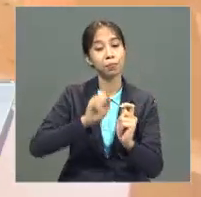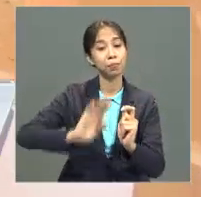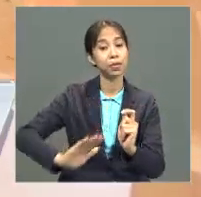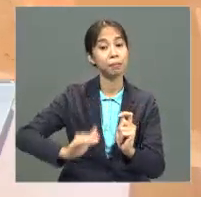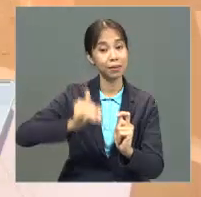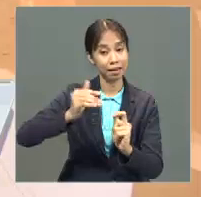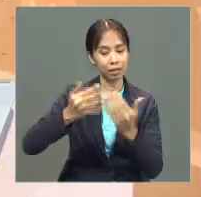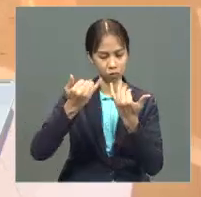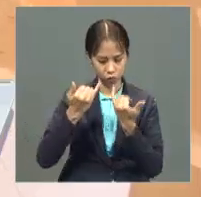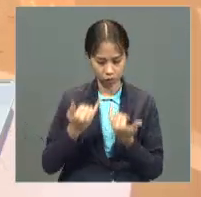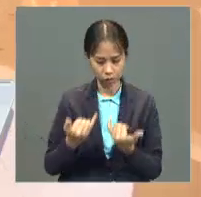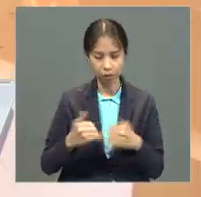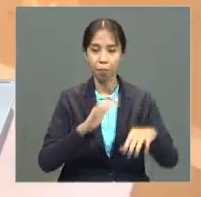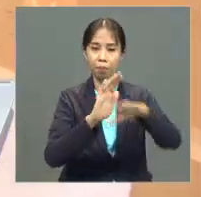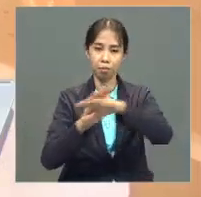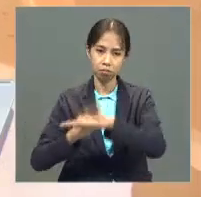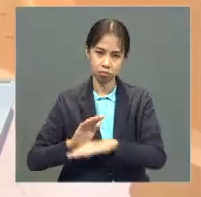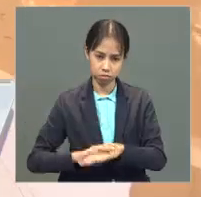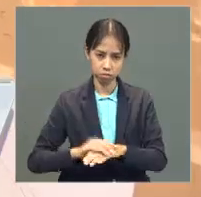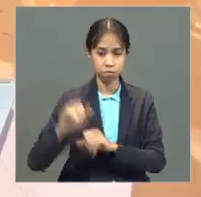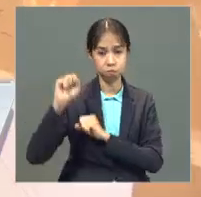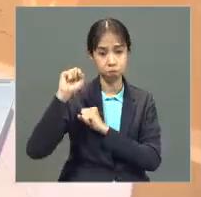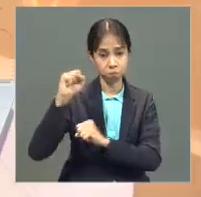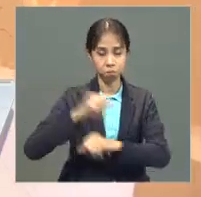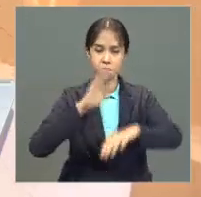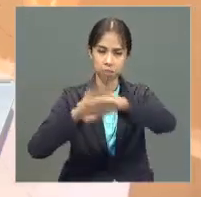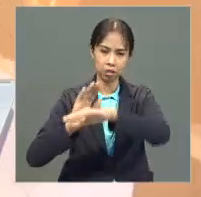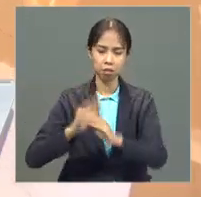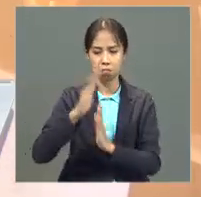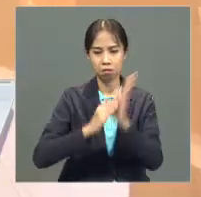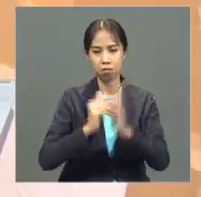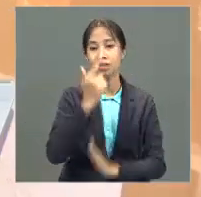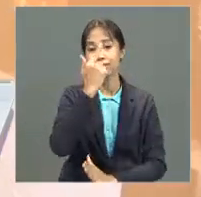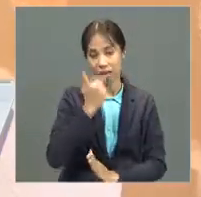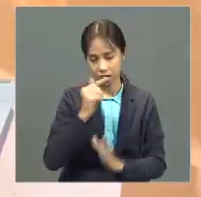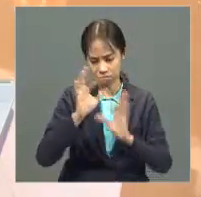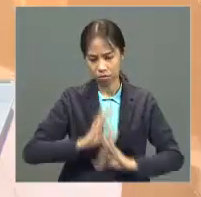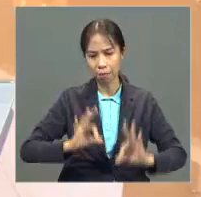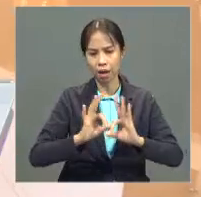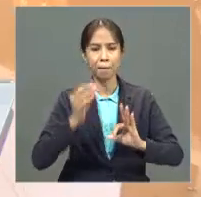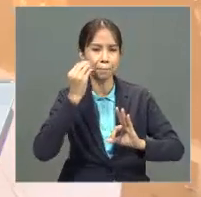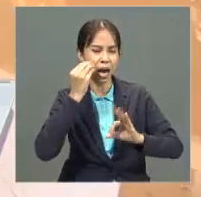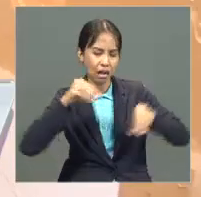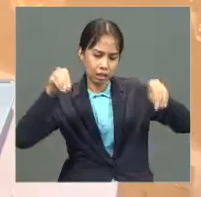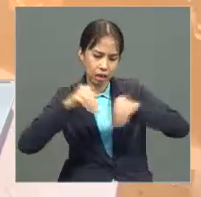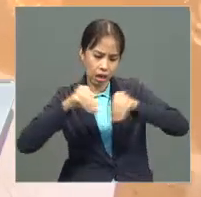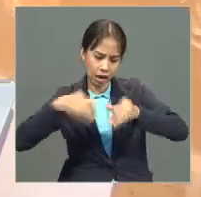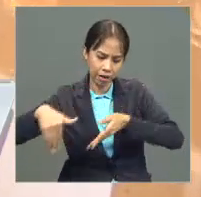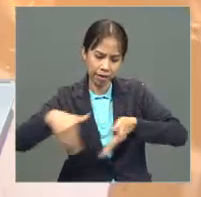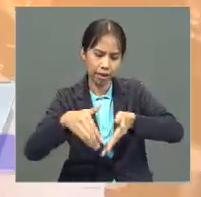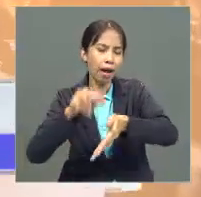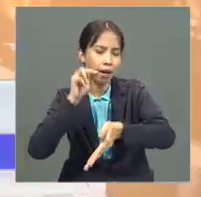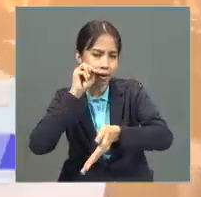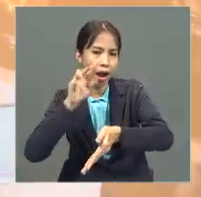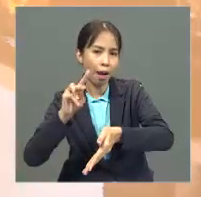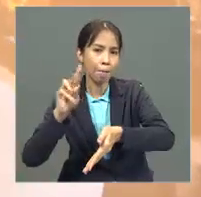างจังหวัดได้เตือนภัยระดับสีแดงแล้วโดยเฉพาะชาวบ้านที่อยู่ริมแม่น้ำกกนะครับเพราะว่าปริมาณน้ำค่อนข้างมากจากแม่สวย